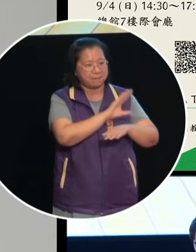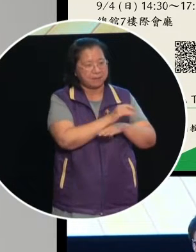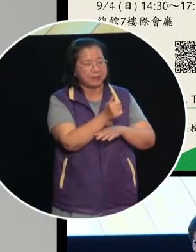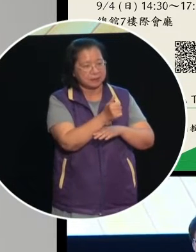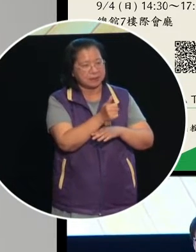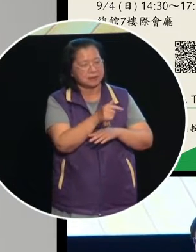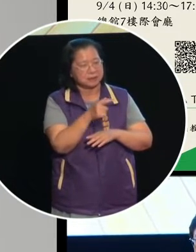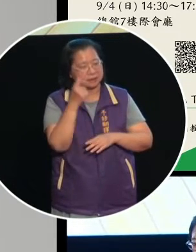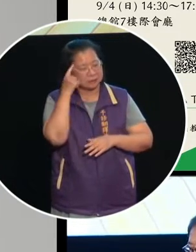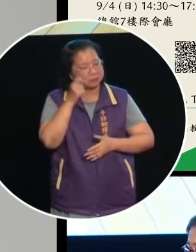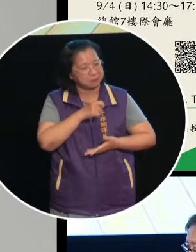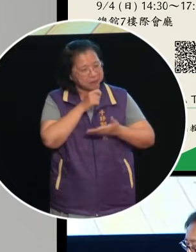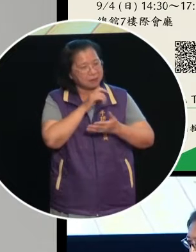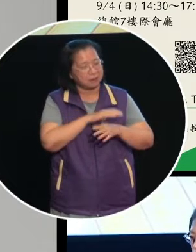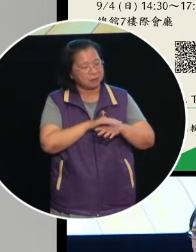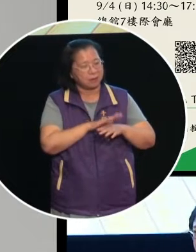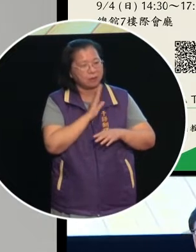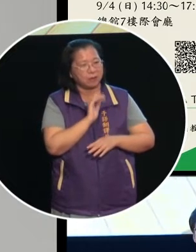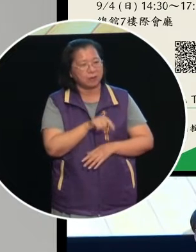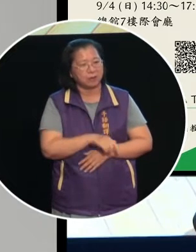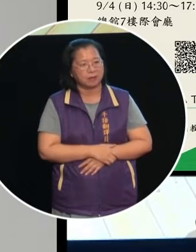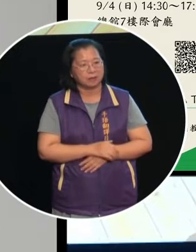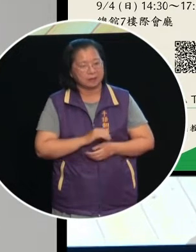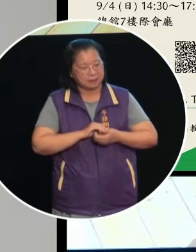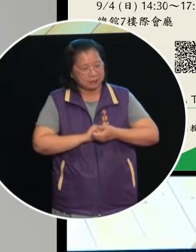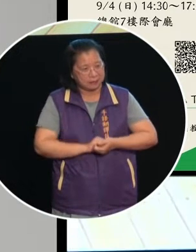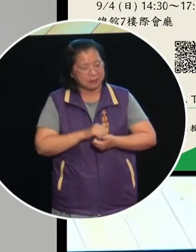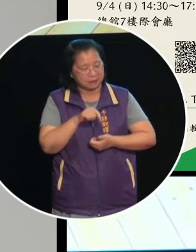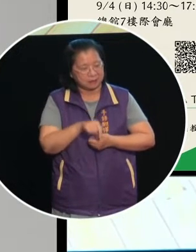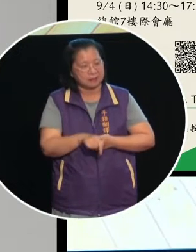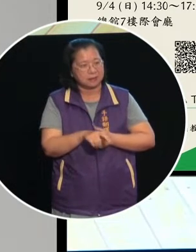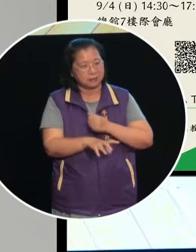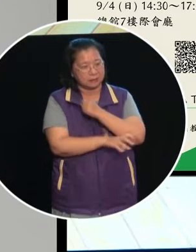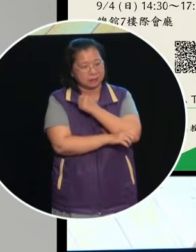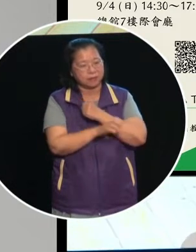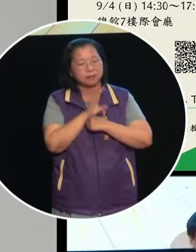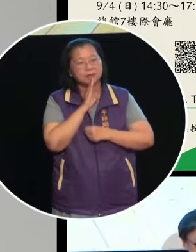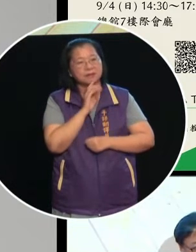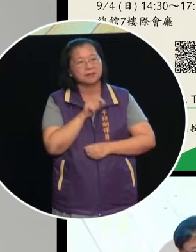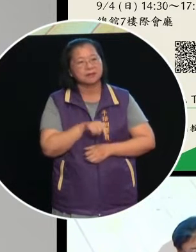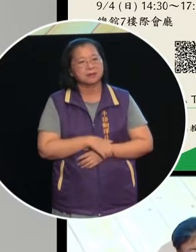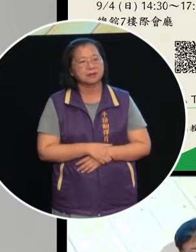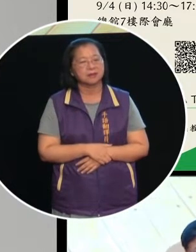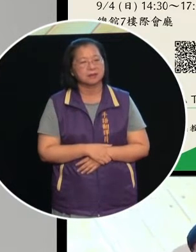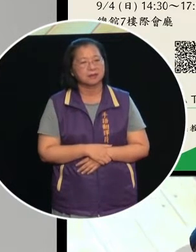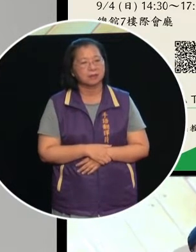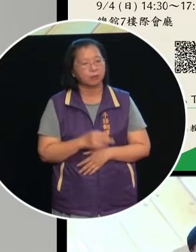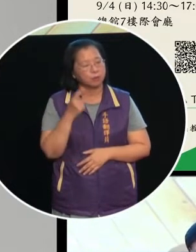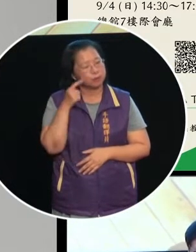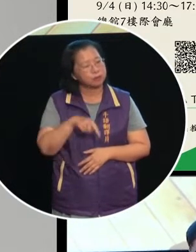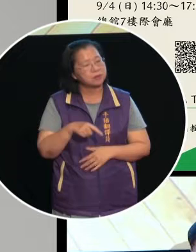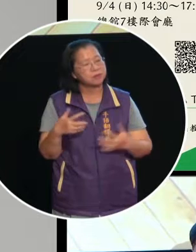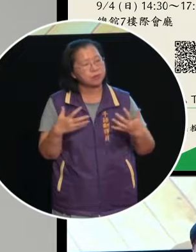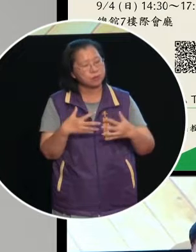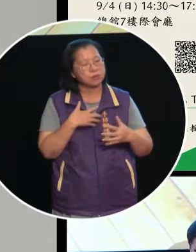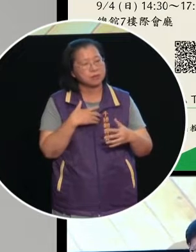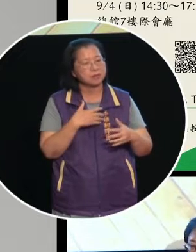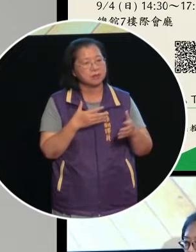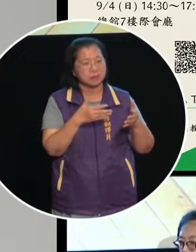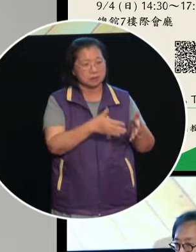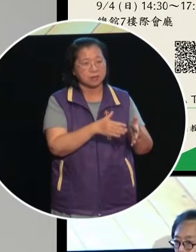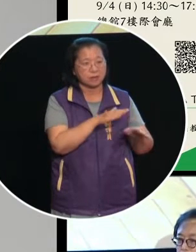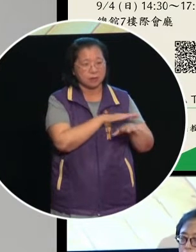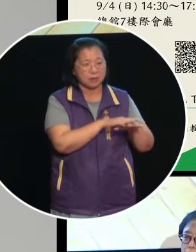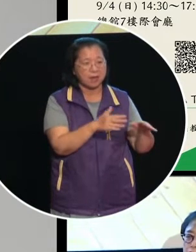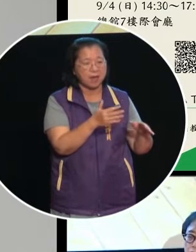对变成我们的那个双方的共识。所以我觉得这个问题是对安倍先生来说虽然是很大